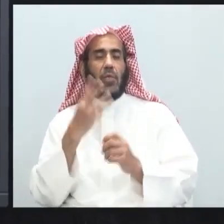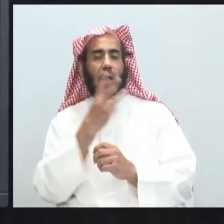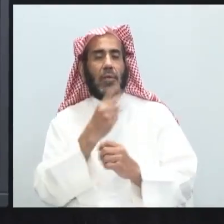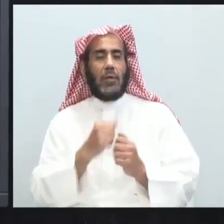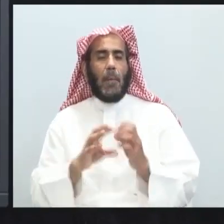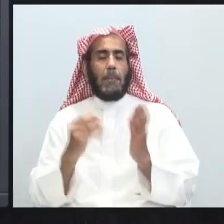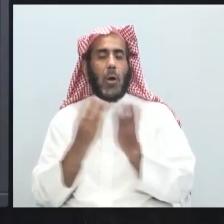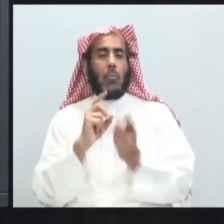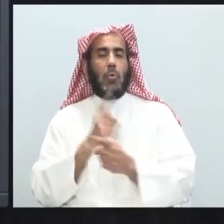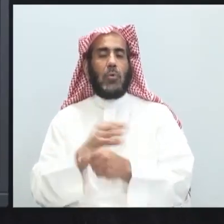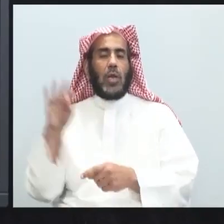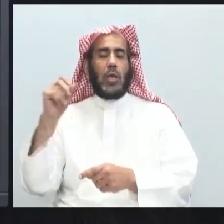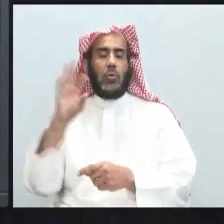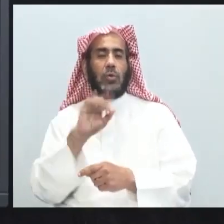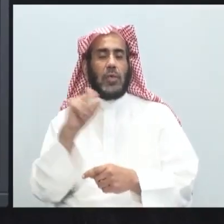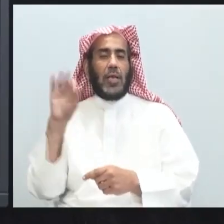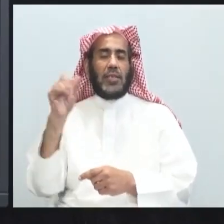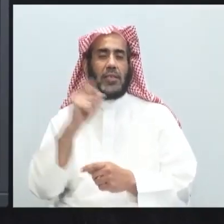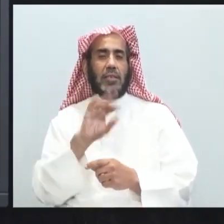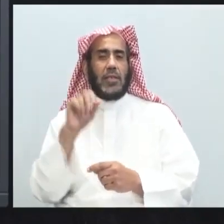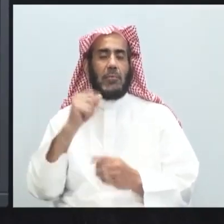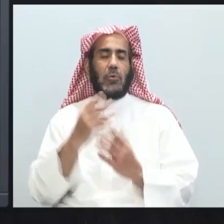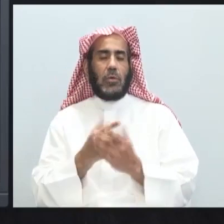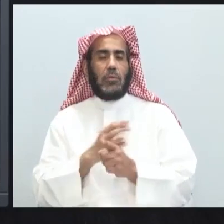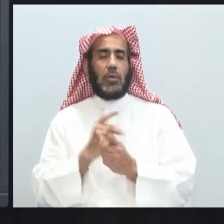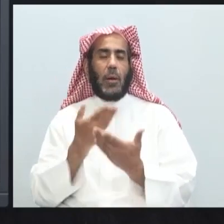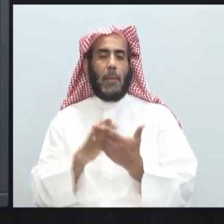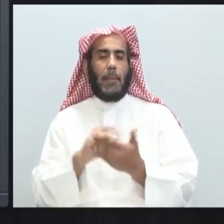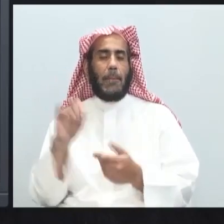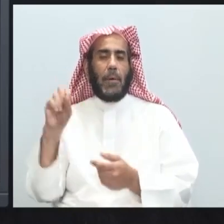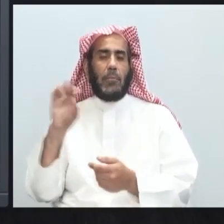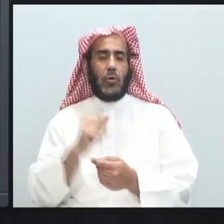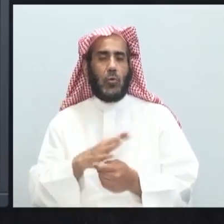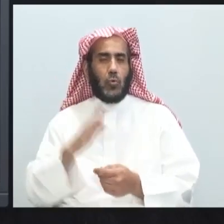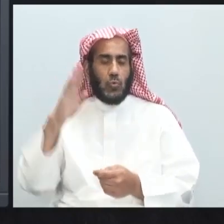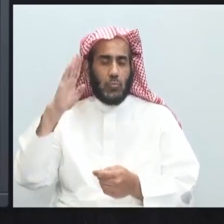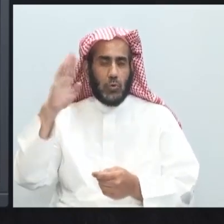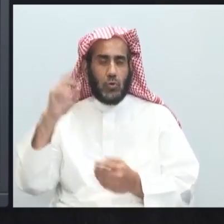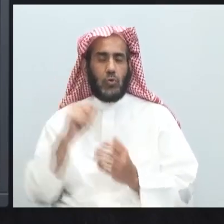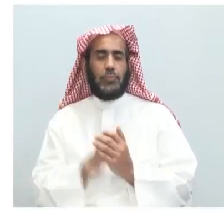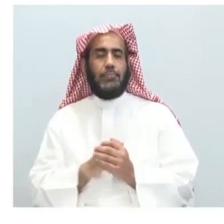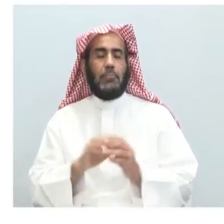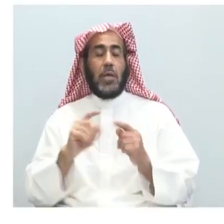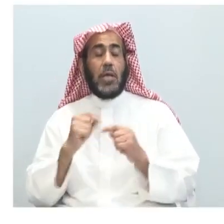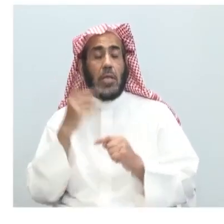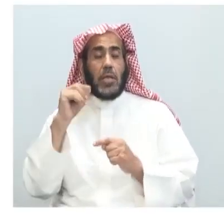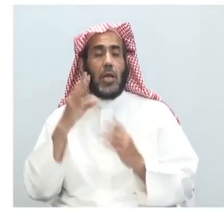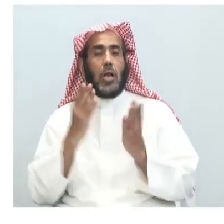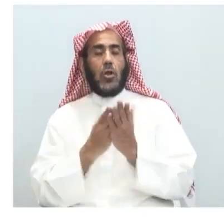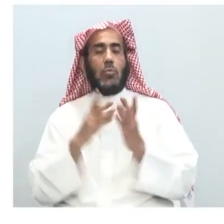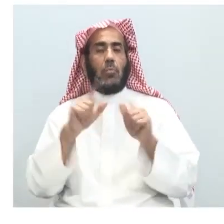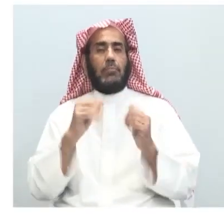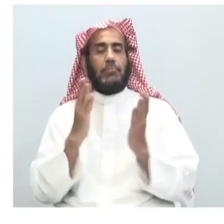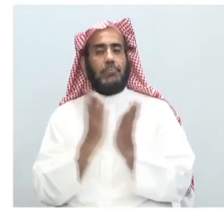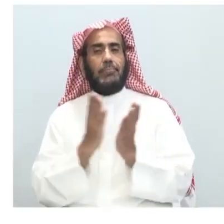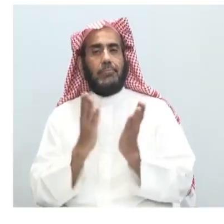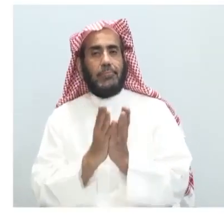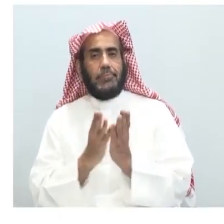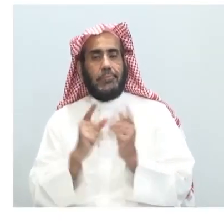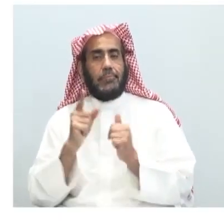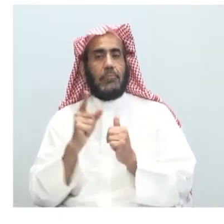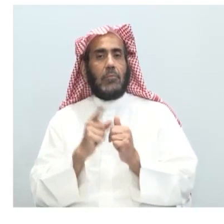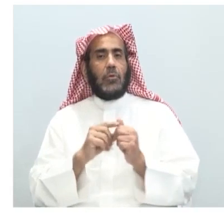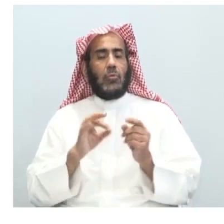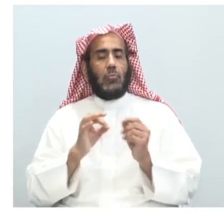معكم معلمتكم العنود ناصر العتيبي نرحب باستاذ لغه الاشاره الاستاذ محمد القبيشي باذن الله اليوم سيكون درسنا عن